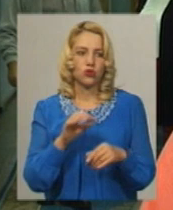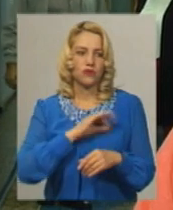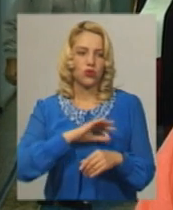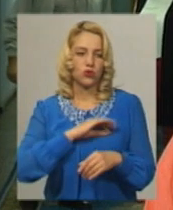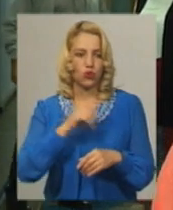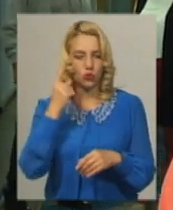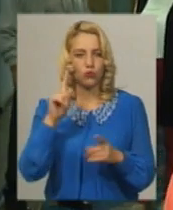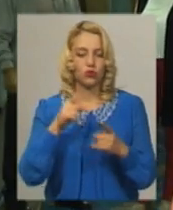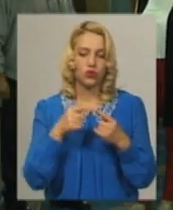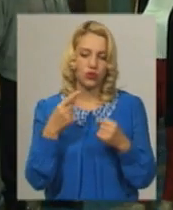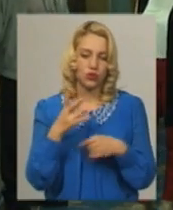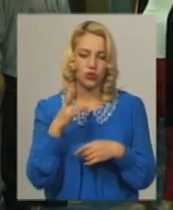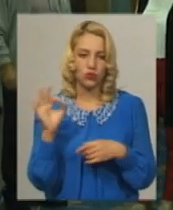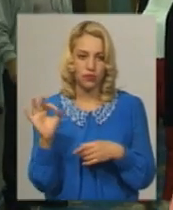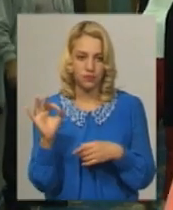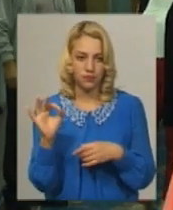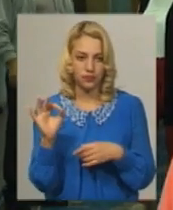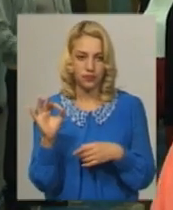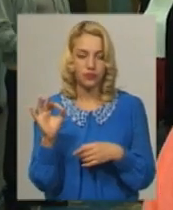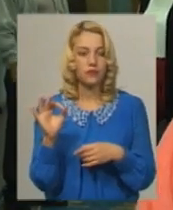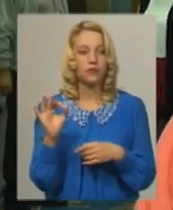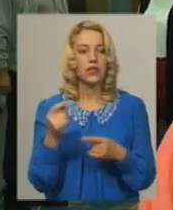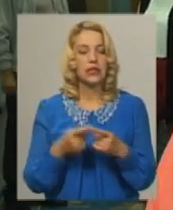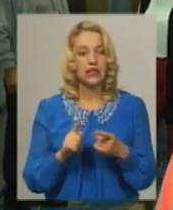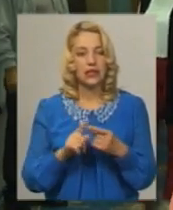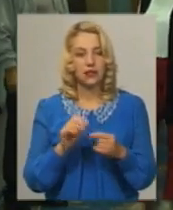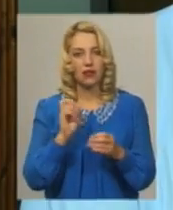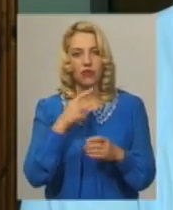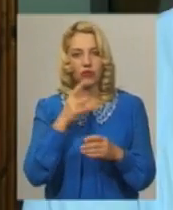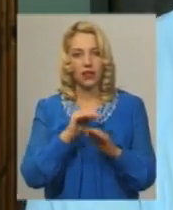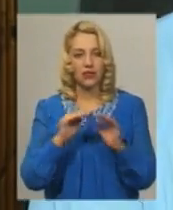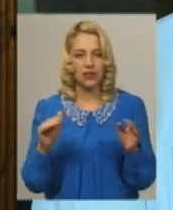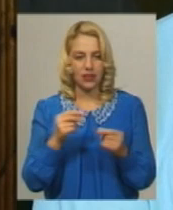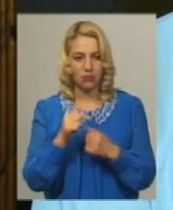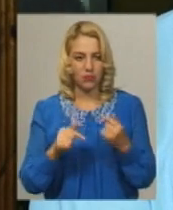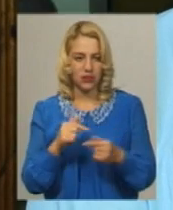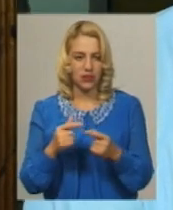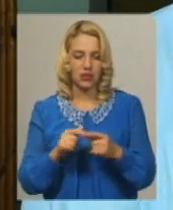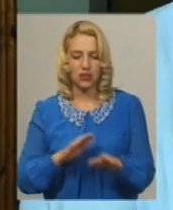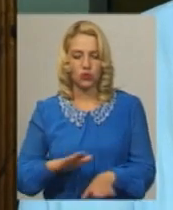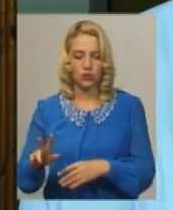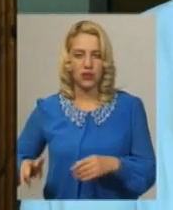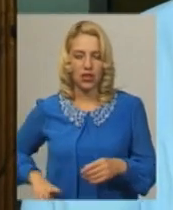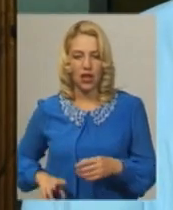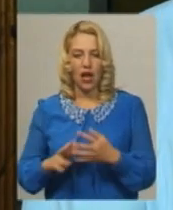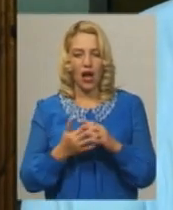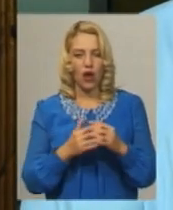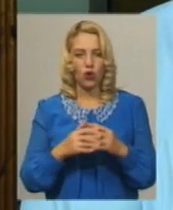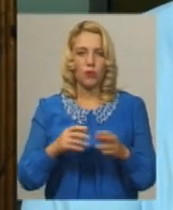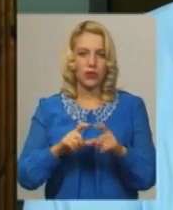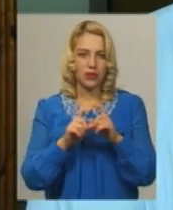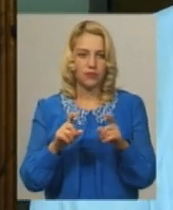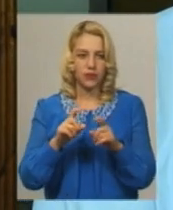використовувати. Думали про щось інше, але це такий тихий бізнес. Заступник директора департаменту агропромислового розвитку